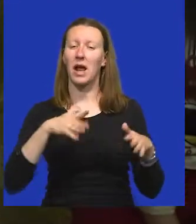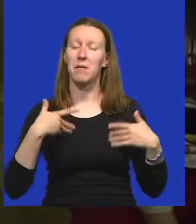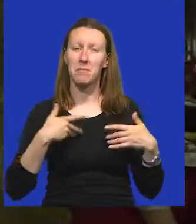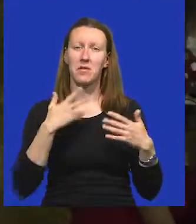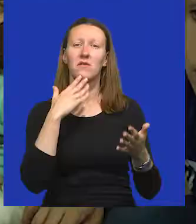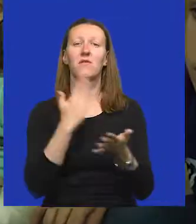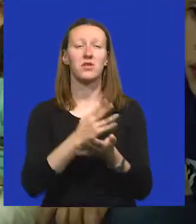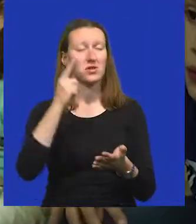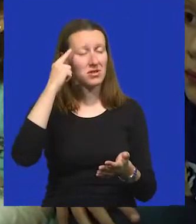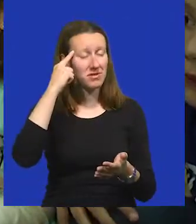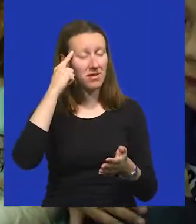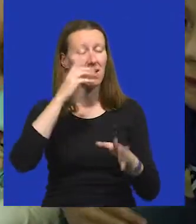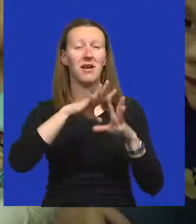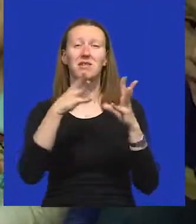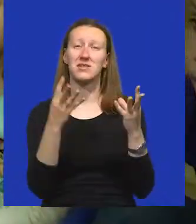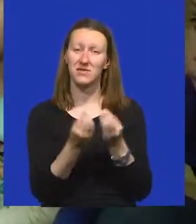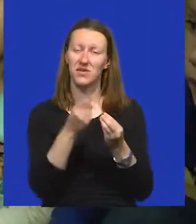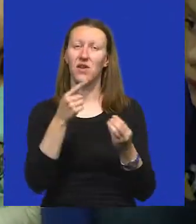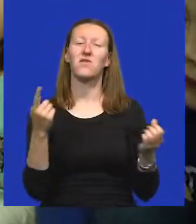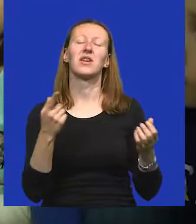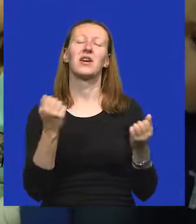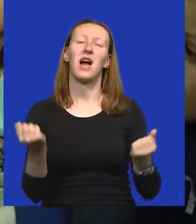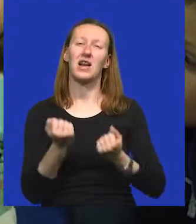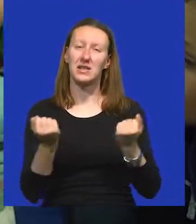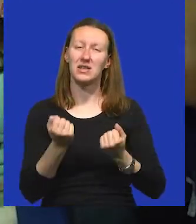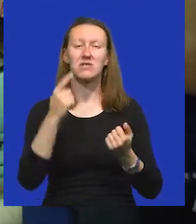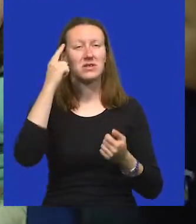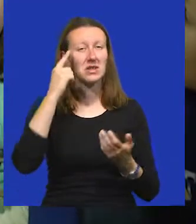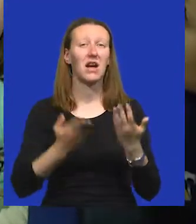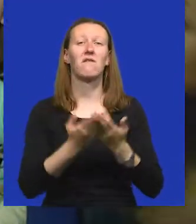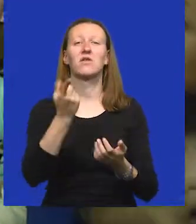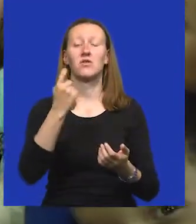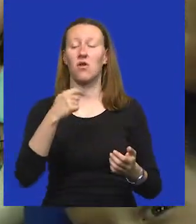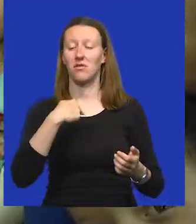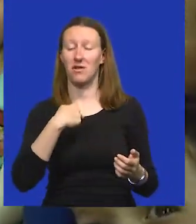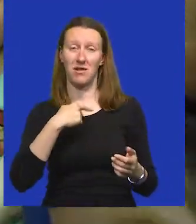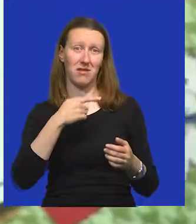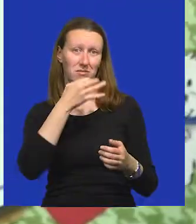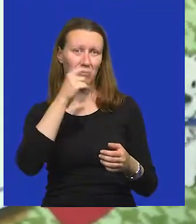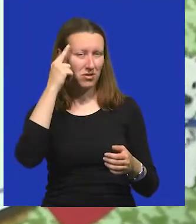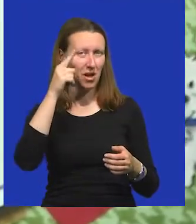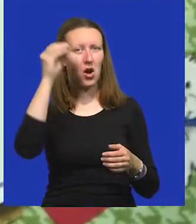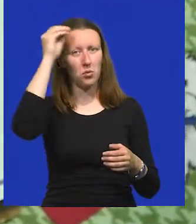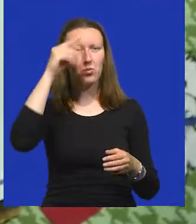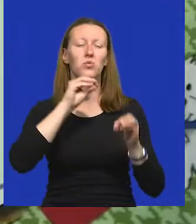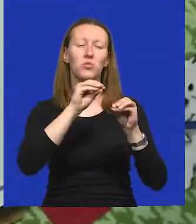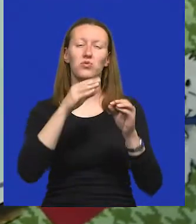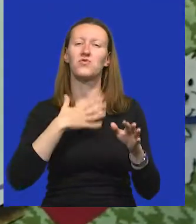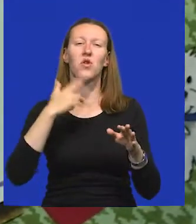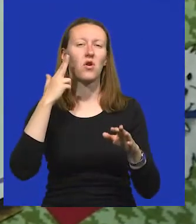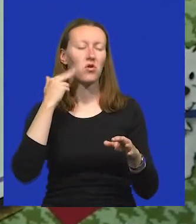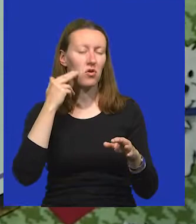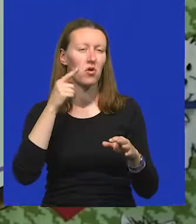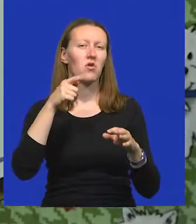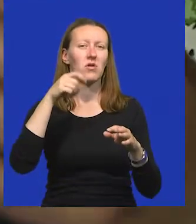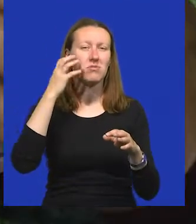più giovani, sono già a conoscenza di tutte queste cose, sanno anche più di noi, così che anche imparano i nonni